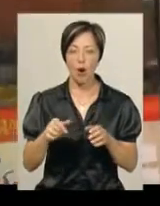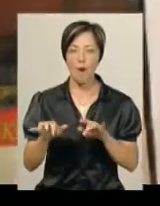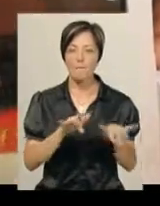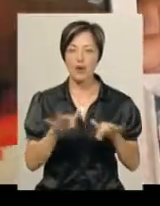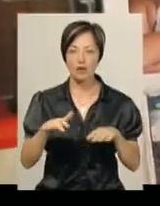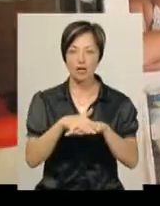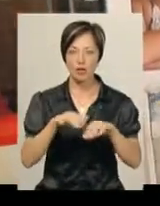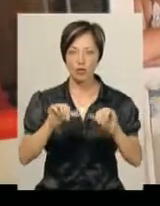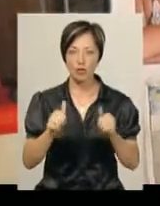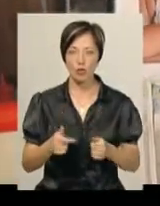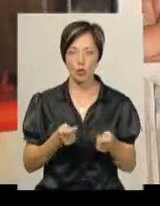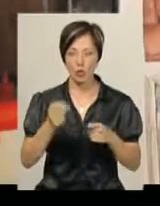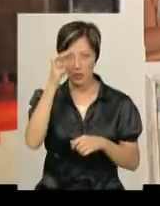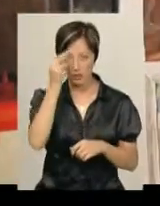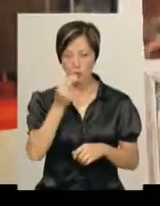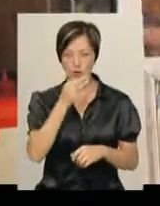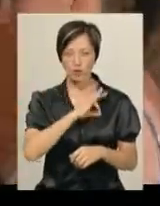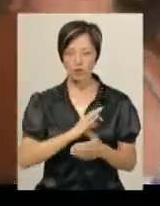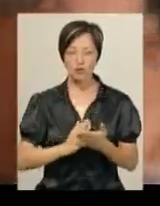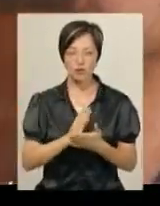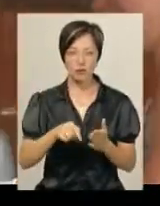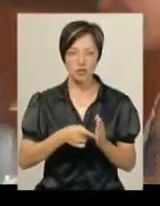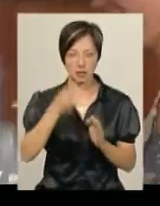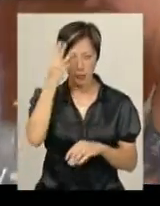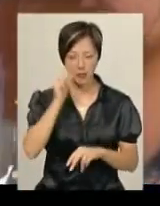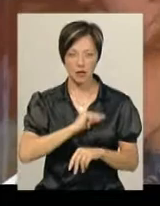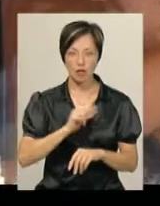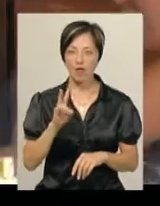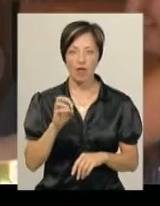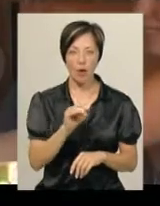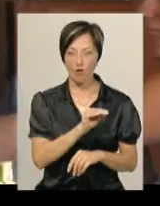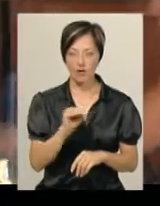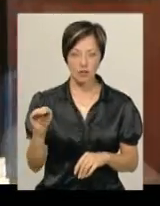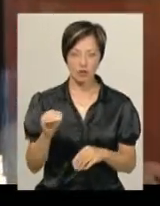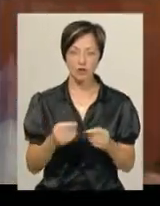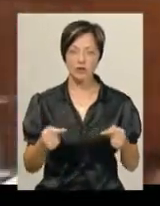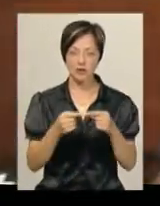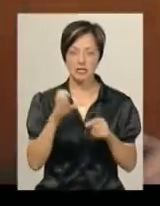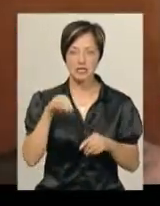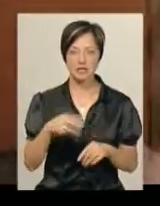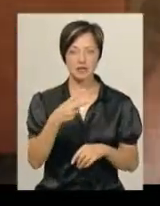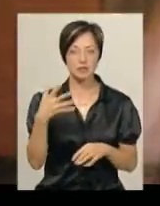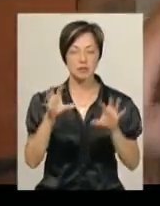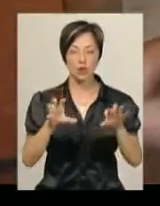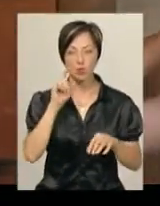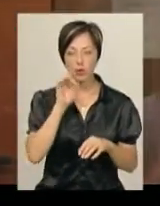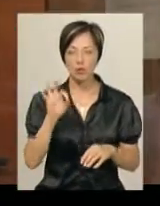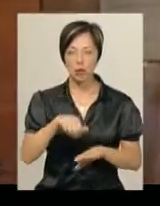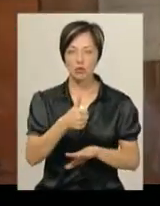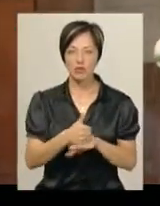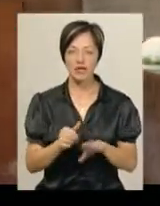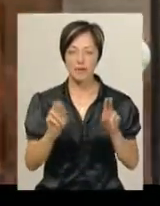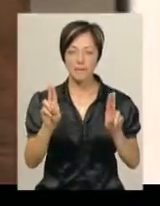який формує управління Держпродспоживслужби в містах Хмельницького, тобто працює неофіційно. Підповідно до статті 25 Закону України про основні